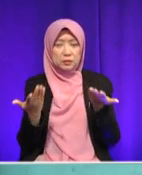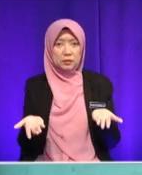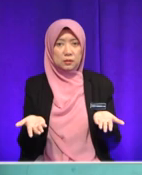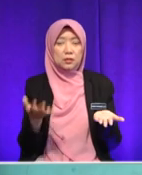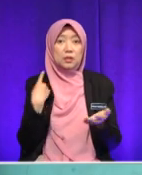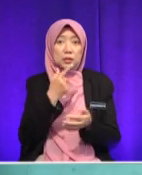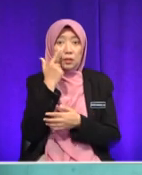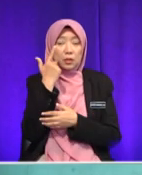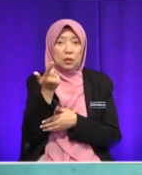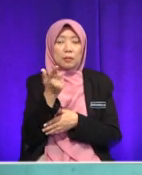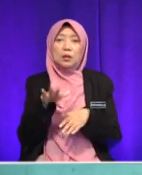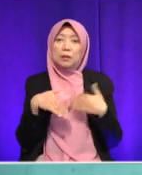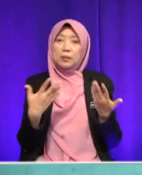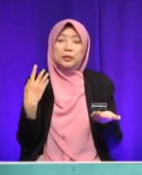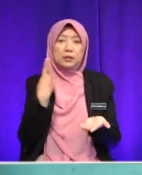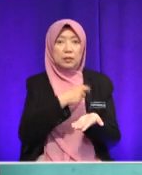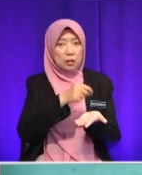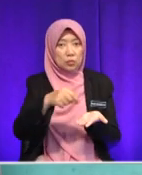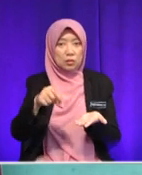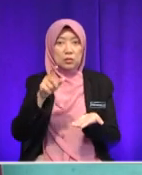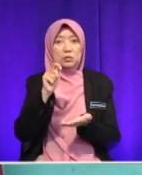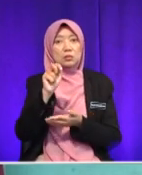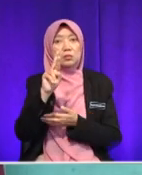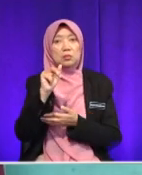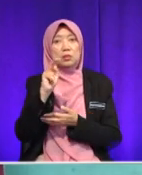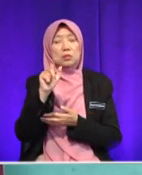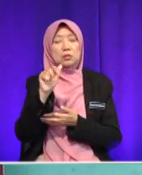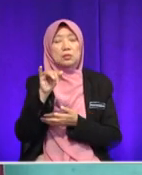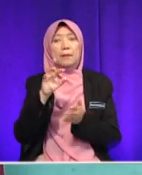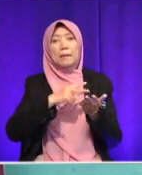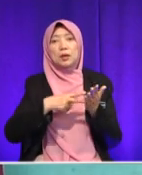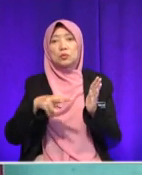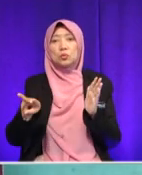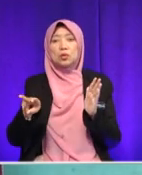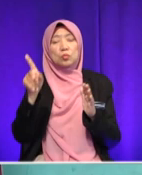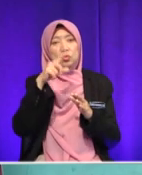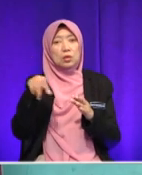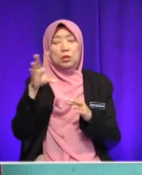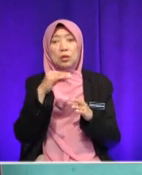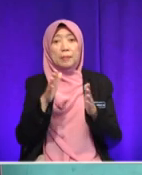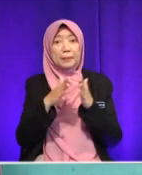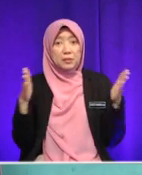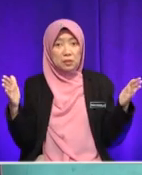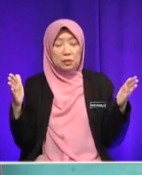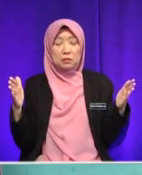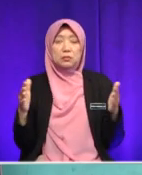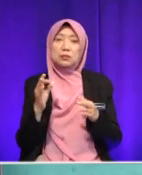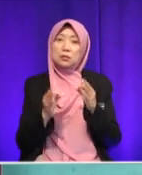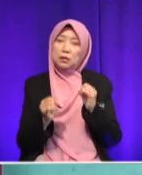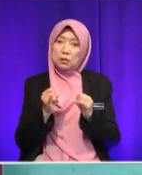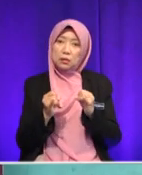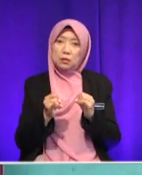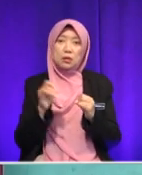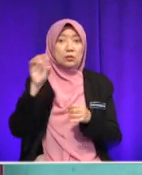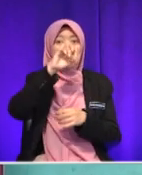lihat bagaimana kita nak tulis translasi, pantulan, putaran dan pembesaran. Okey, jika